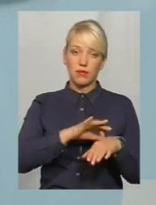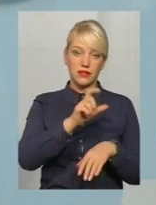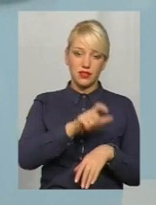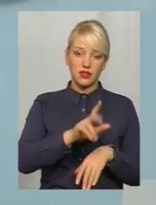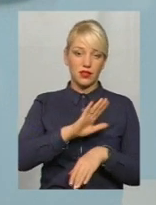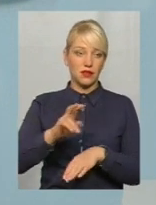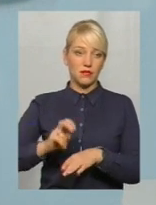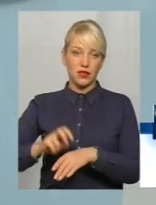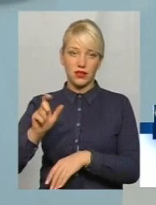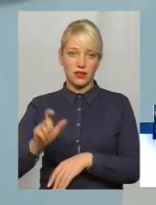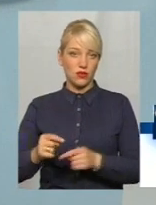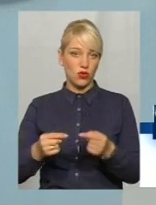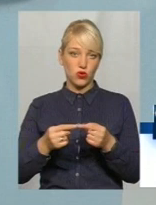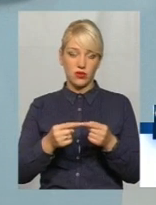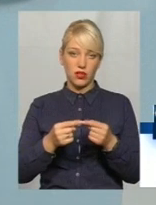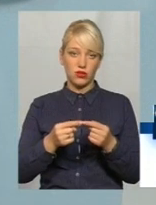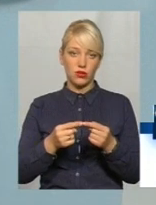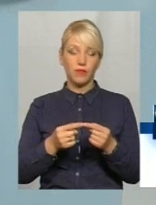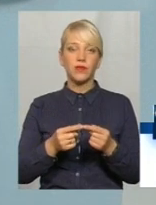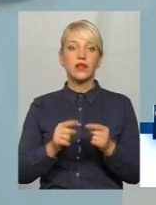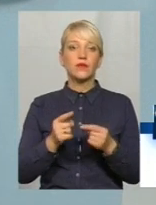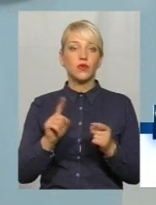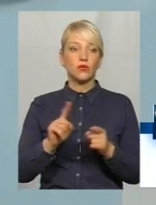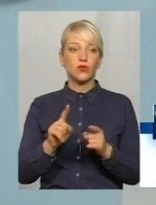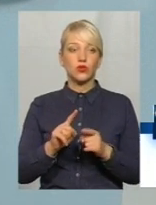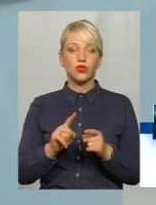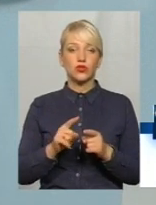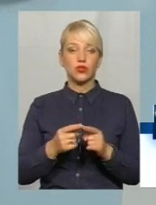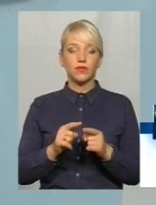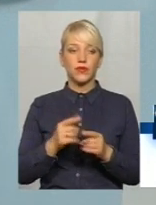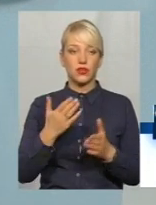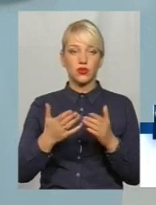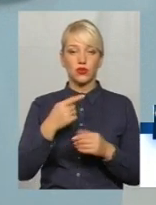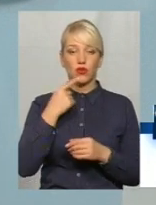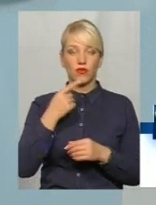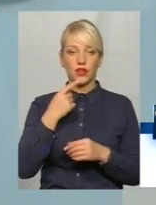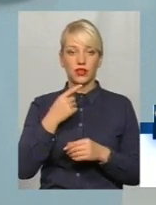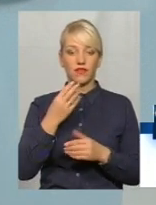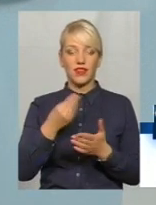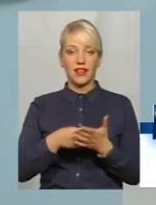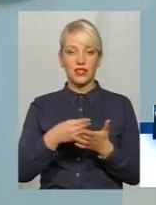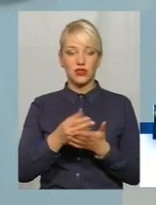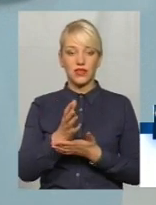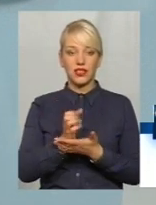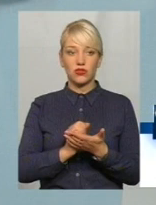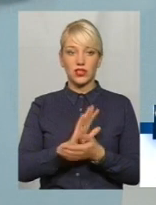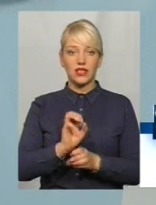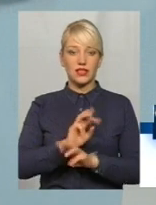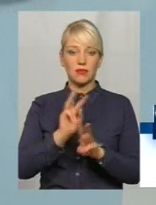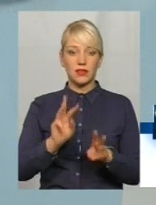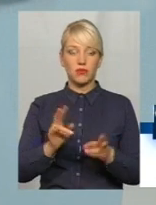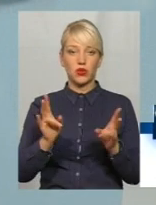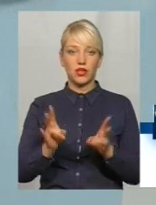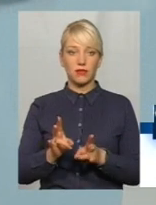медика. Однозначно. Тому що зачасту, якщо сьогодні фінансовий ресурс не забезпечує